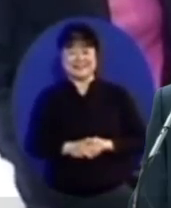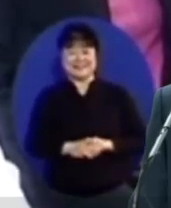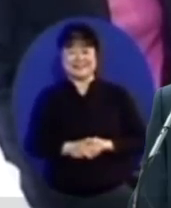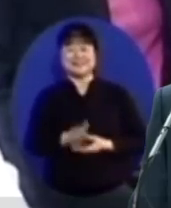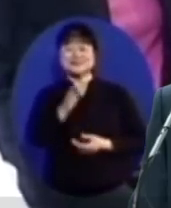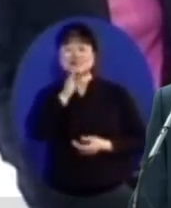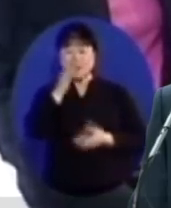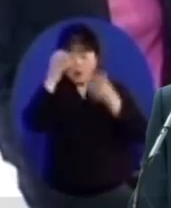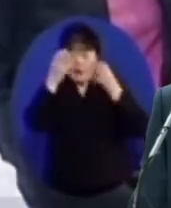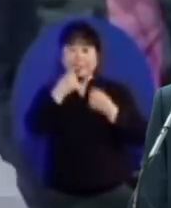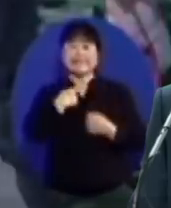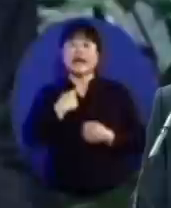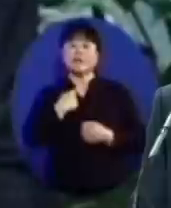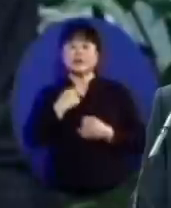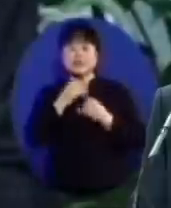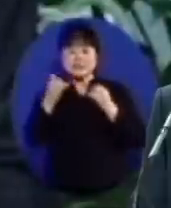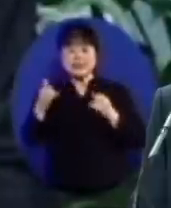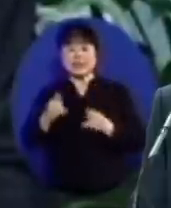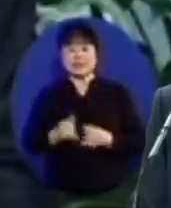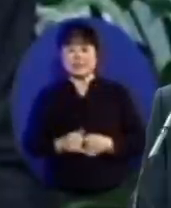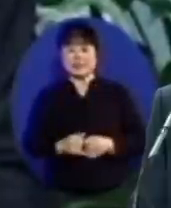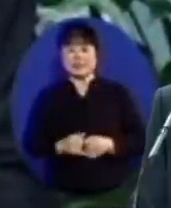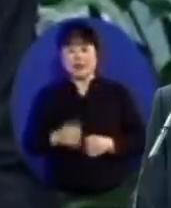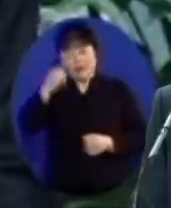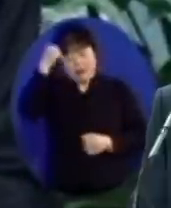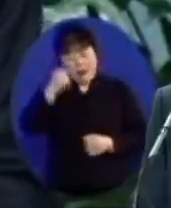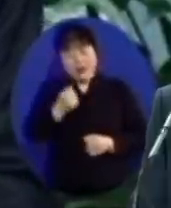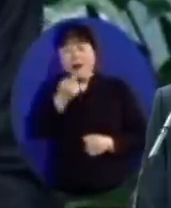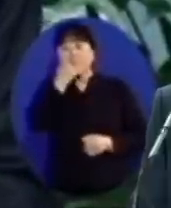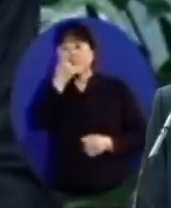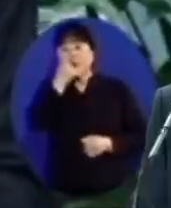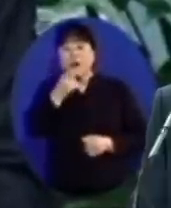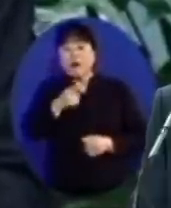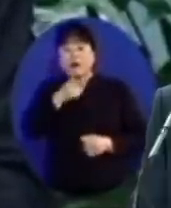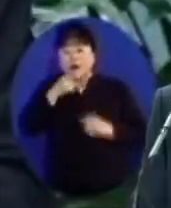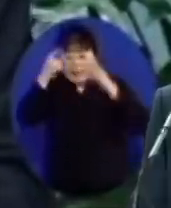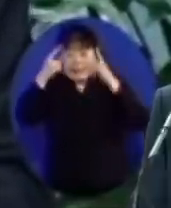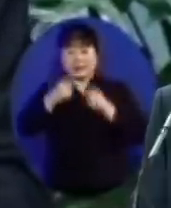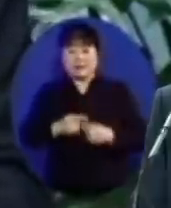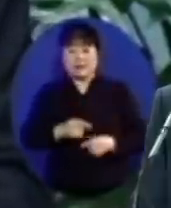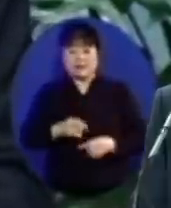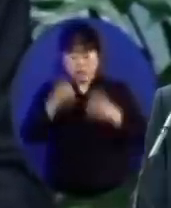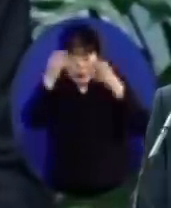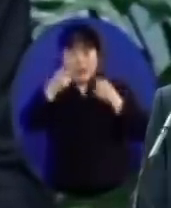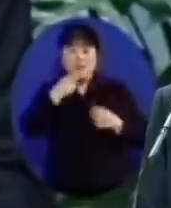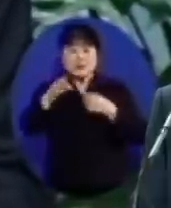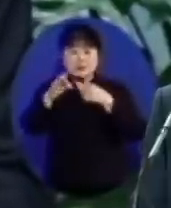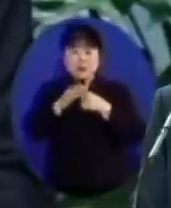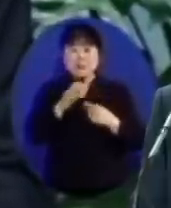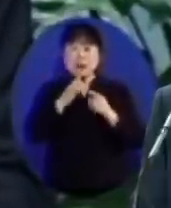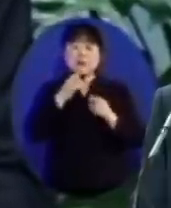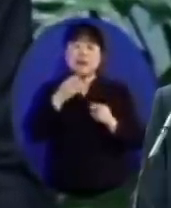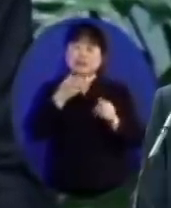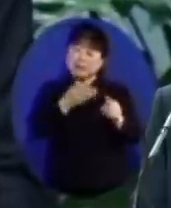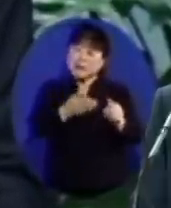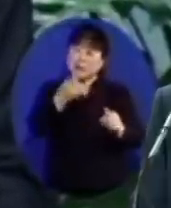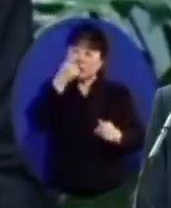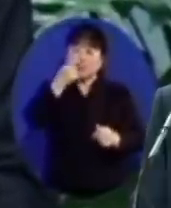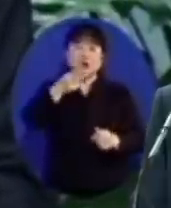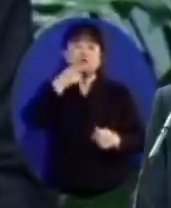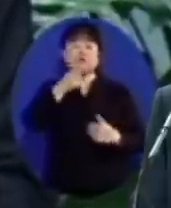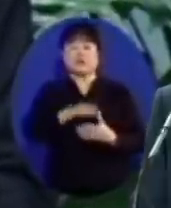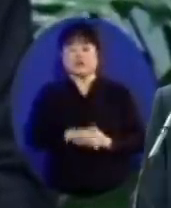그렇게 고난당하면 사람이 꽤 아로사귀고 배우는 것입니다. 고난당하지 않으면 말로 가늠하는 배우질